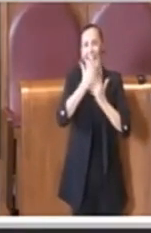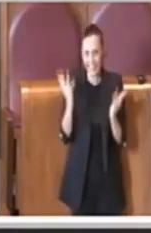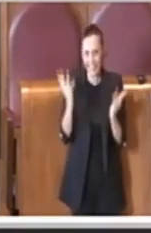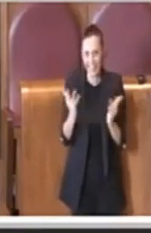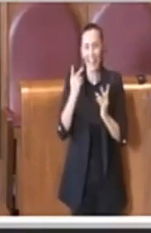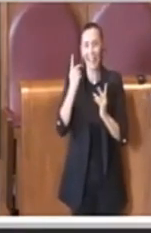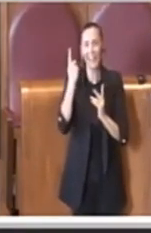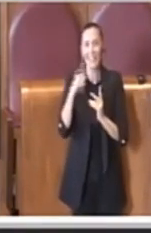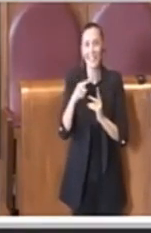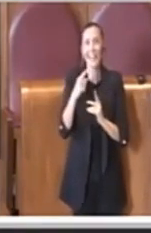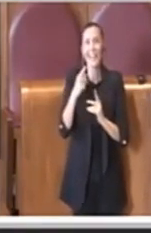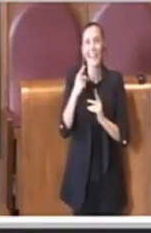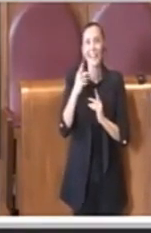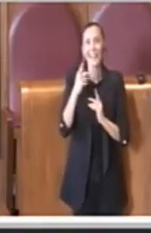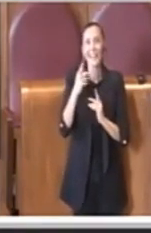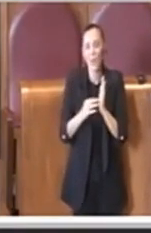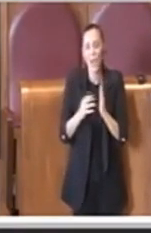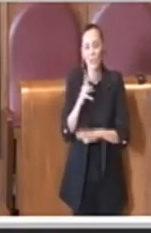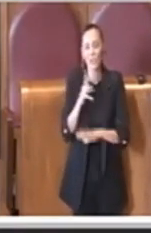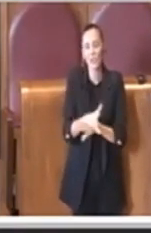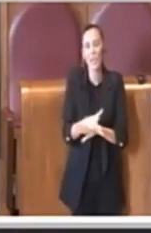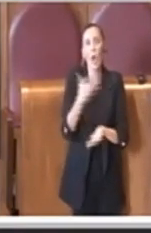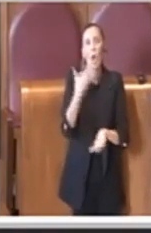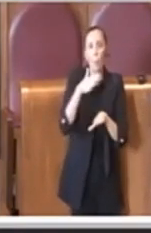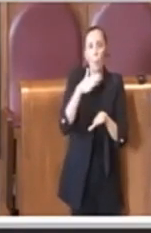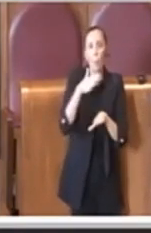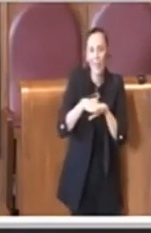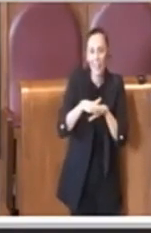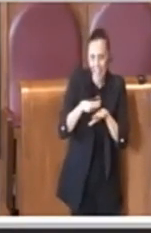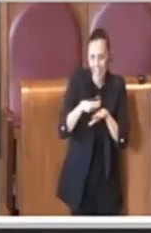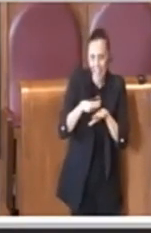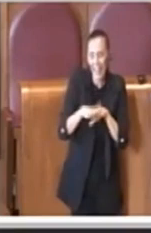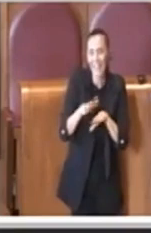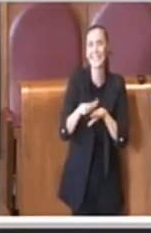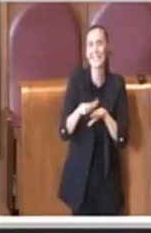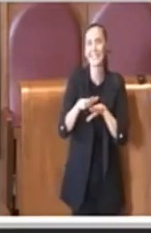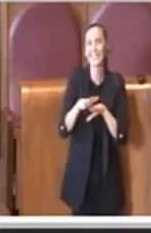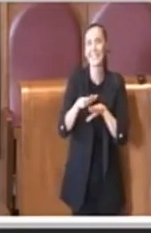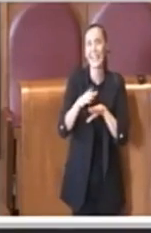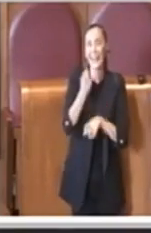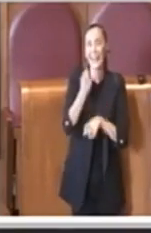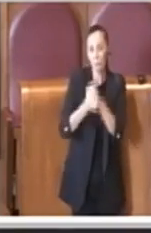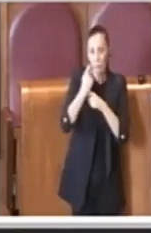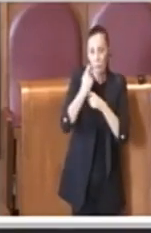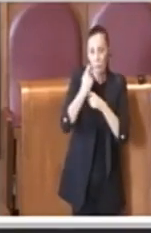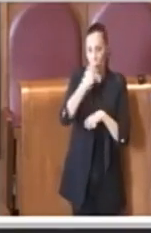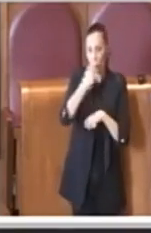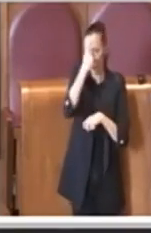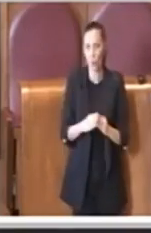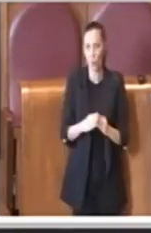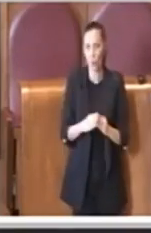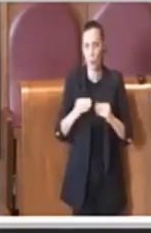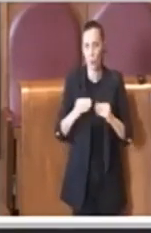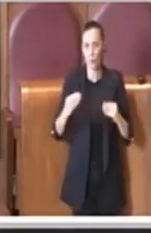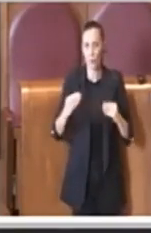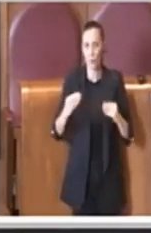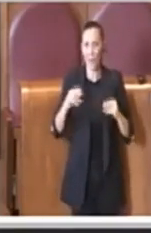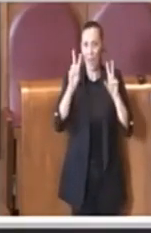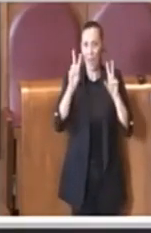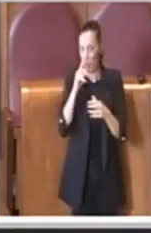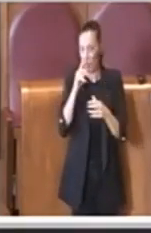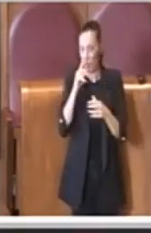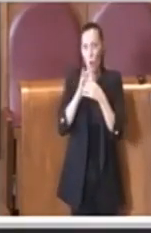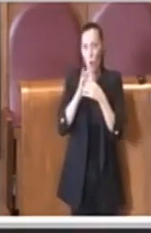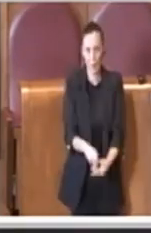accesso definire mansioni responsabilità riconducibili al profilo professionale in argomento